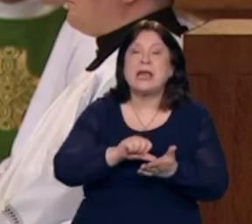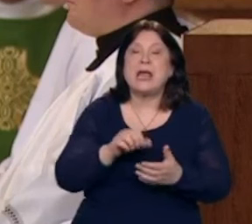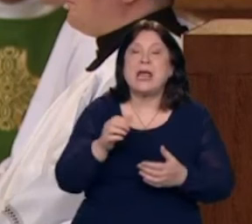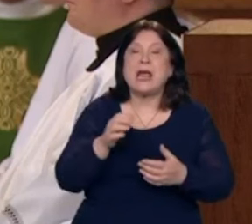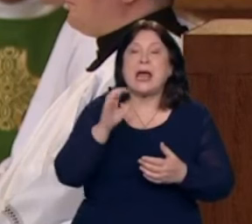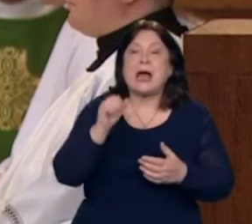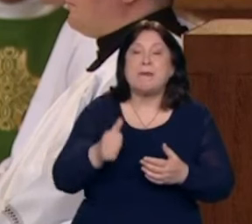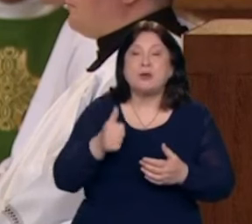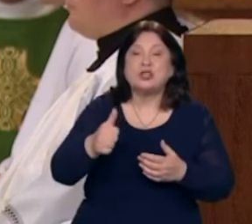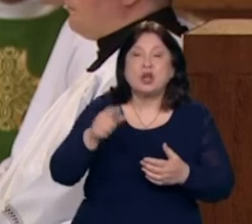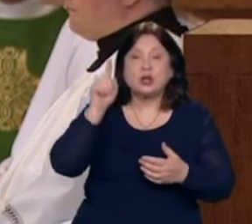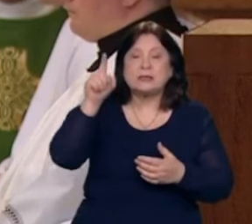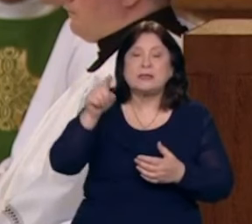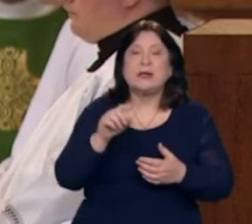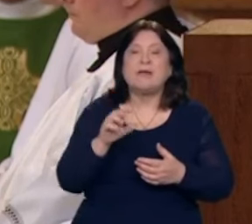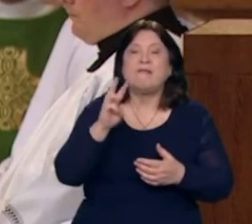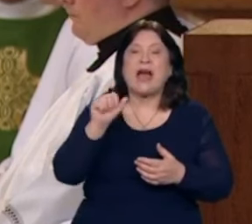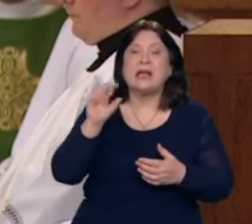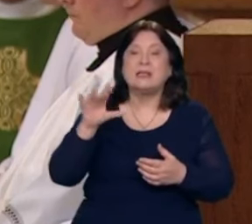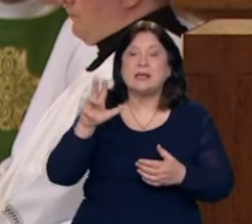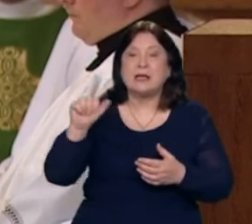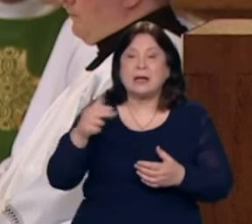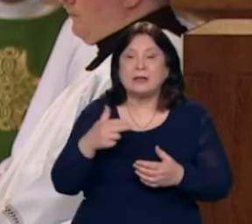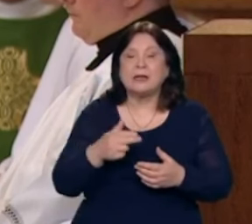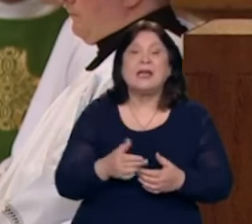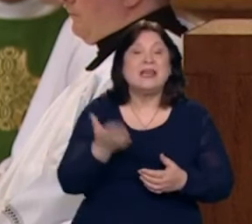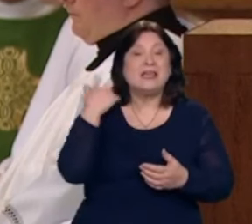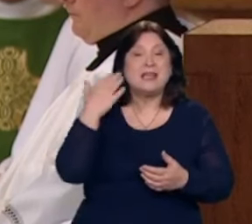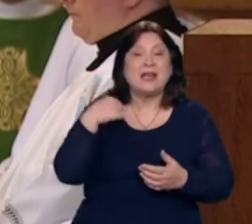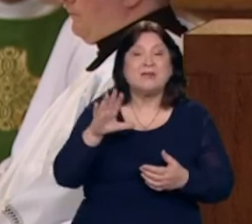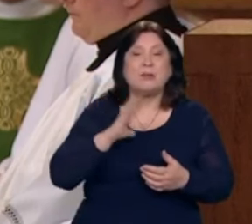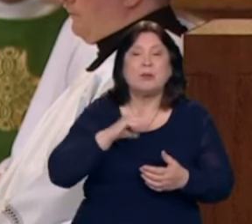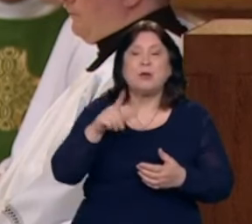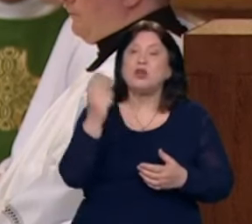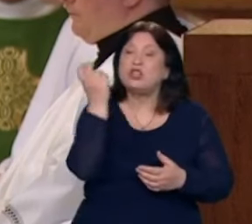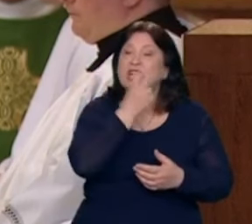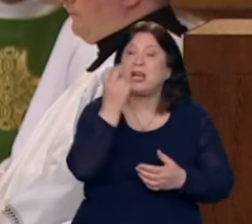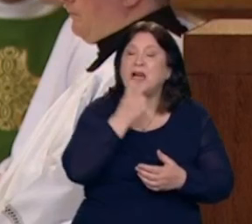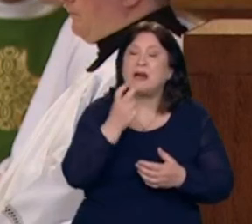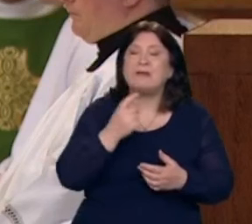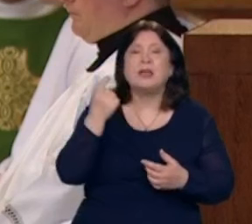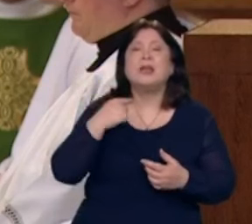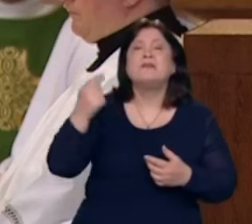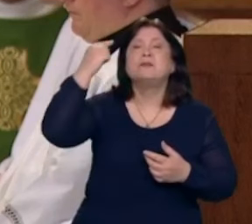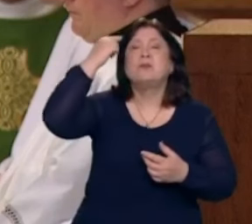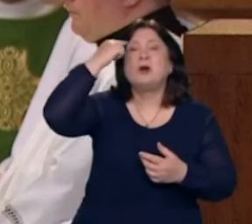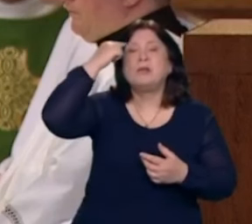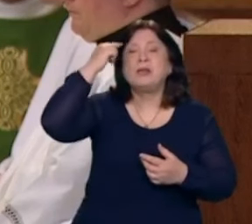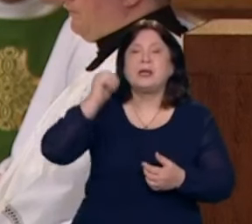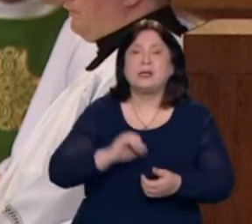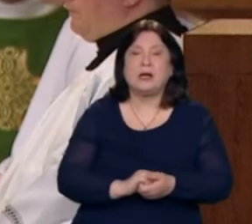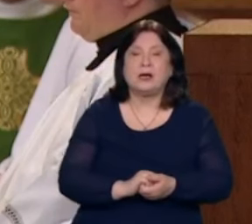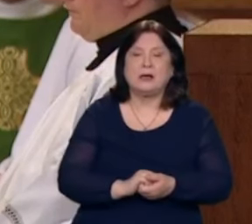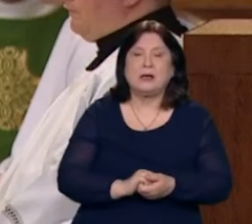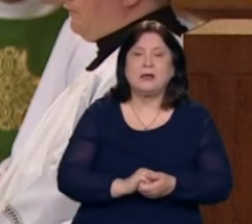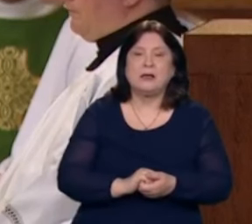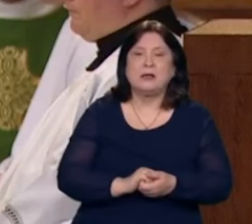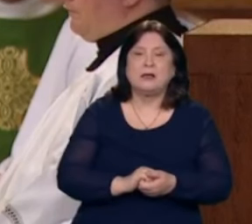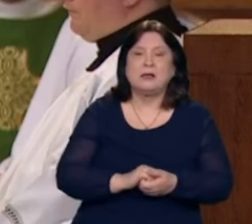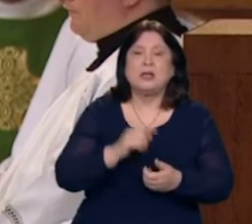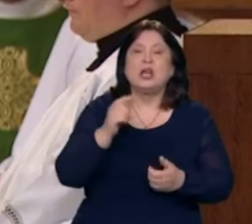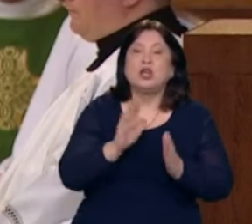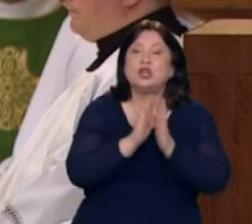niedawno jego bardzo ciekawe bardzo szerokie wspomnienia ukazały się